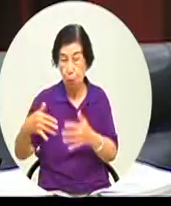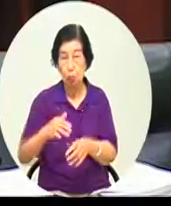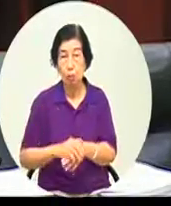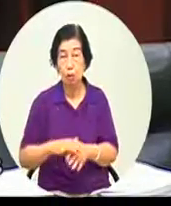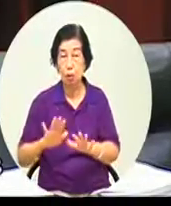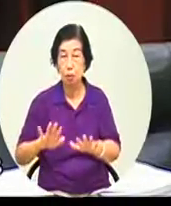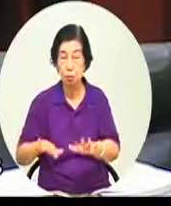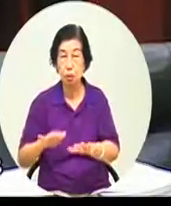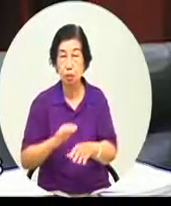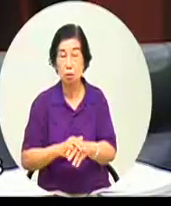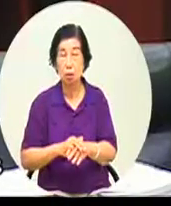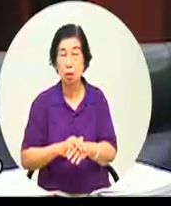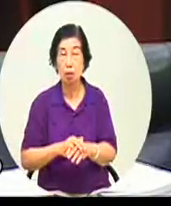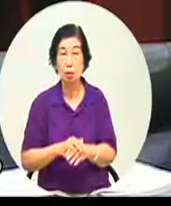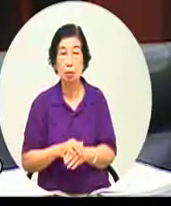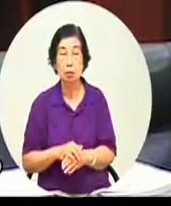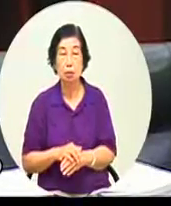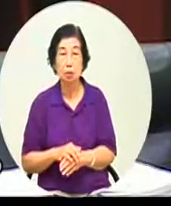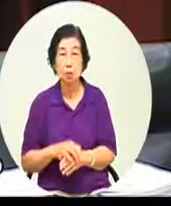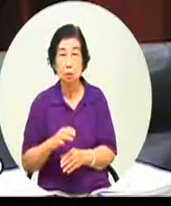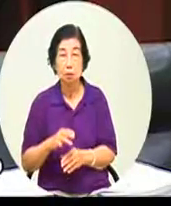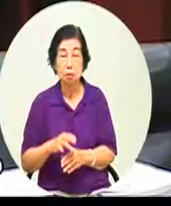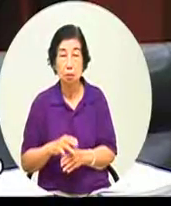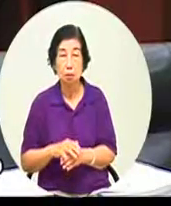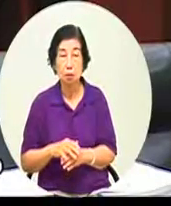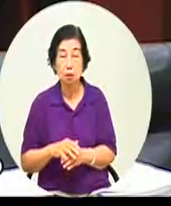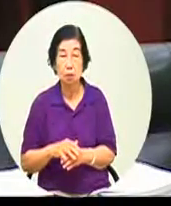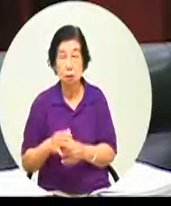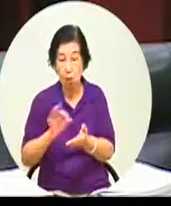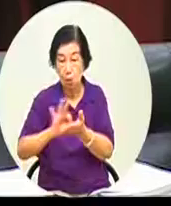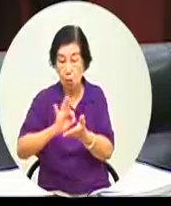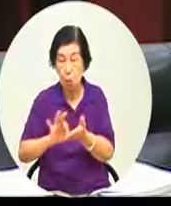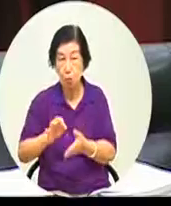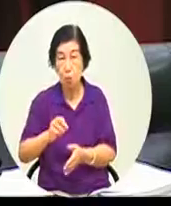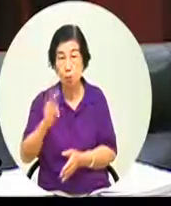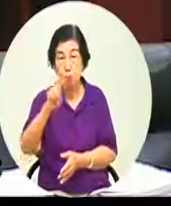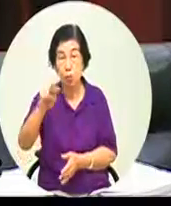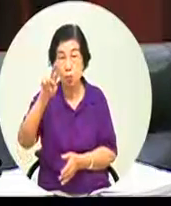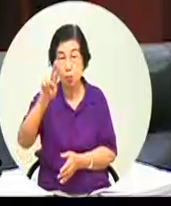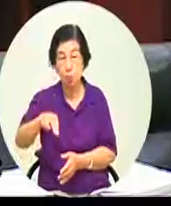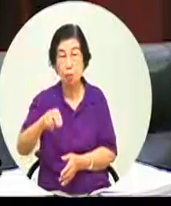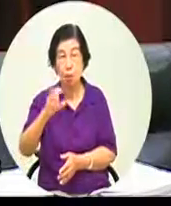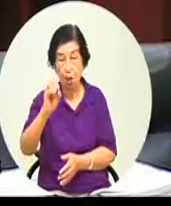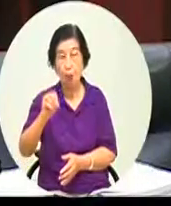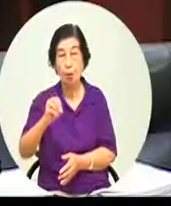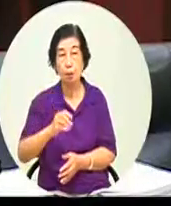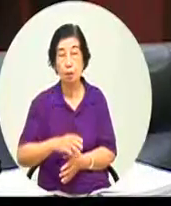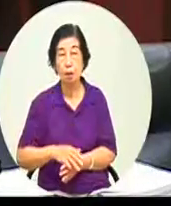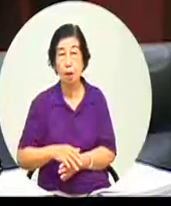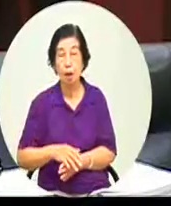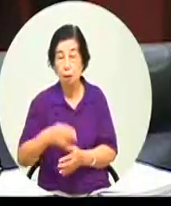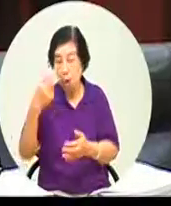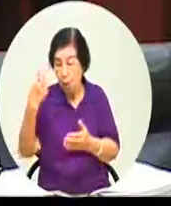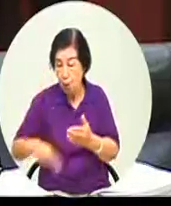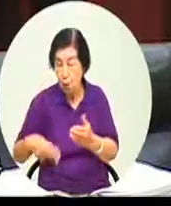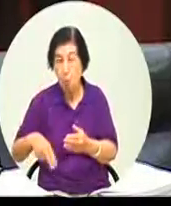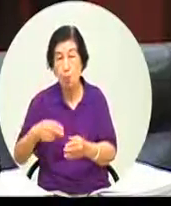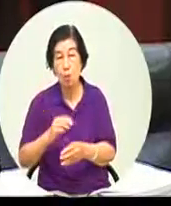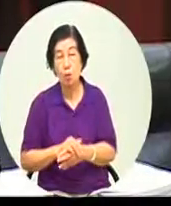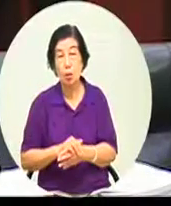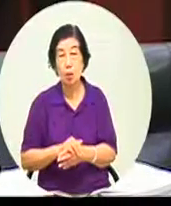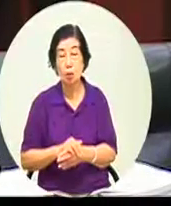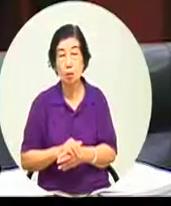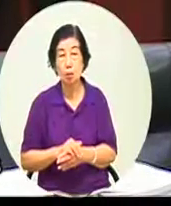啦。啊，即道按佫开2000万吧，按骗两，佫两骗2000万，佫要弄，我毋知影进的进度